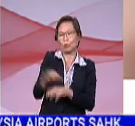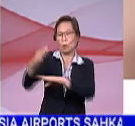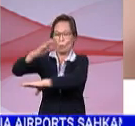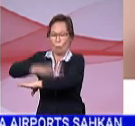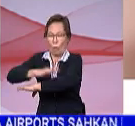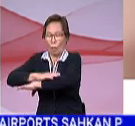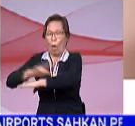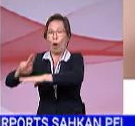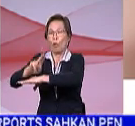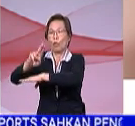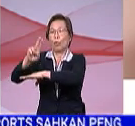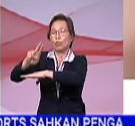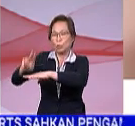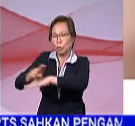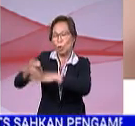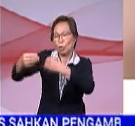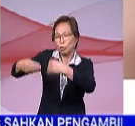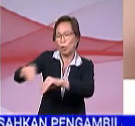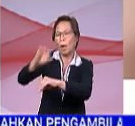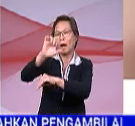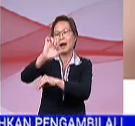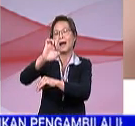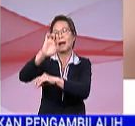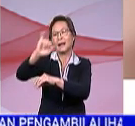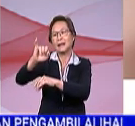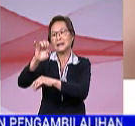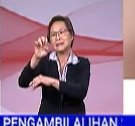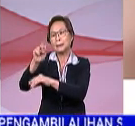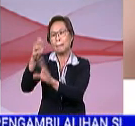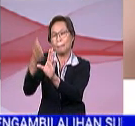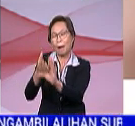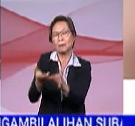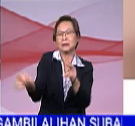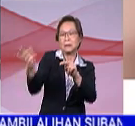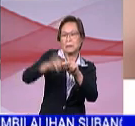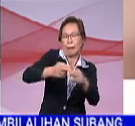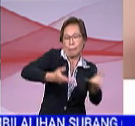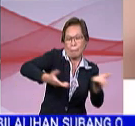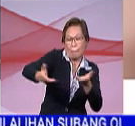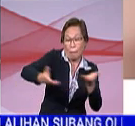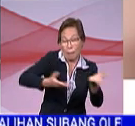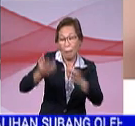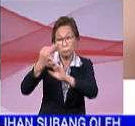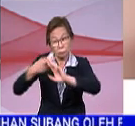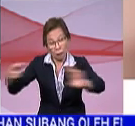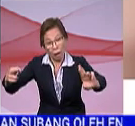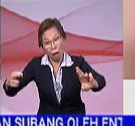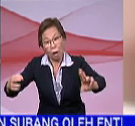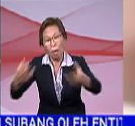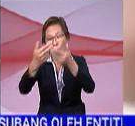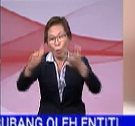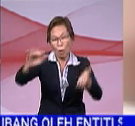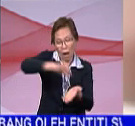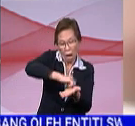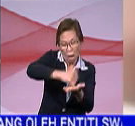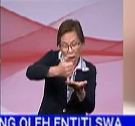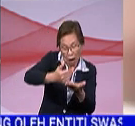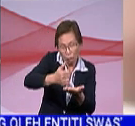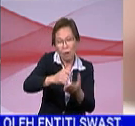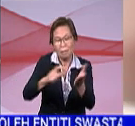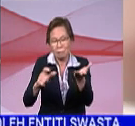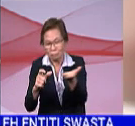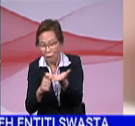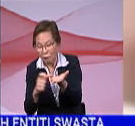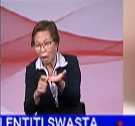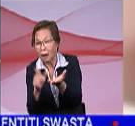menggunapakai terminal tempat jual ejen bank. J menambah perkhidmatan yang disediakan adalah pembukaan akaun dengan kad